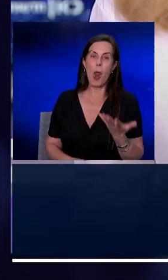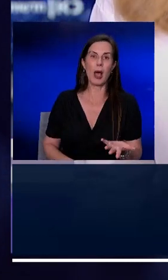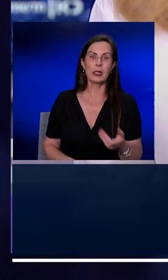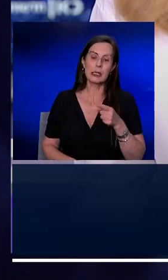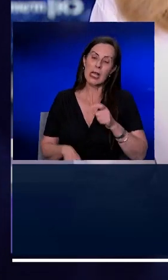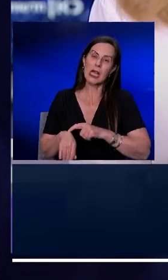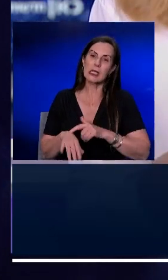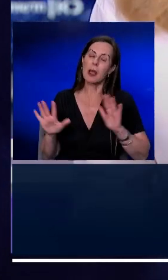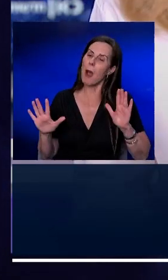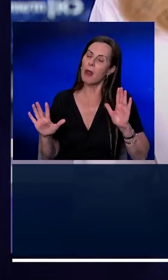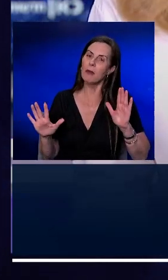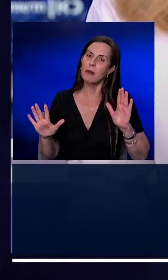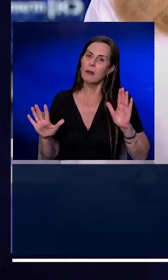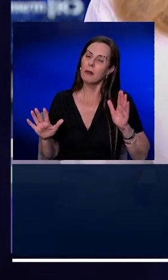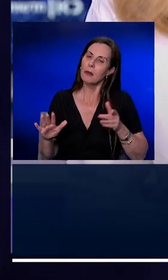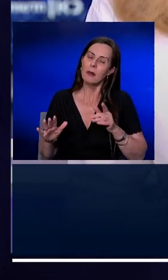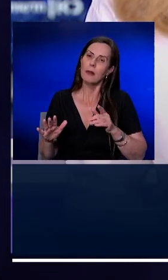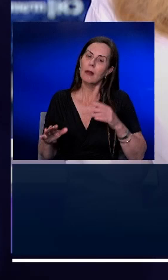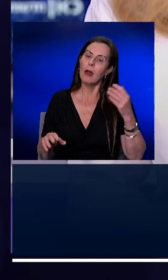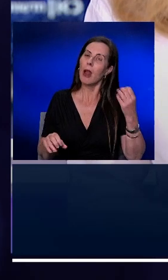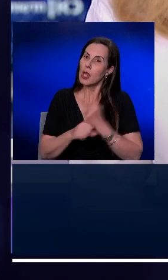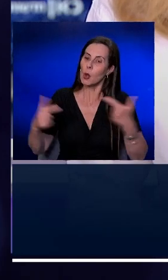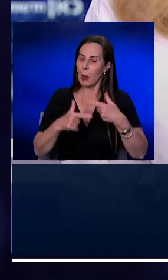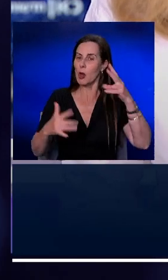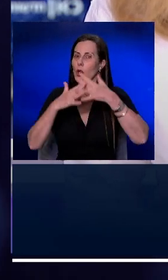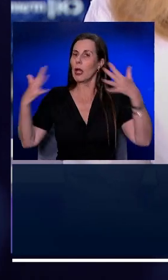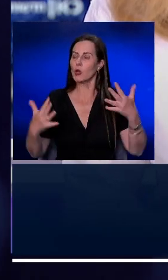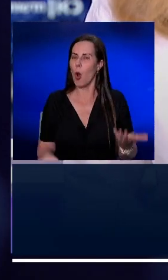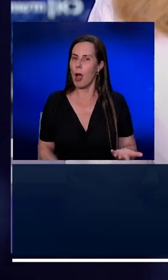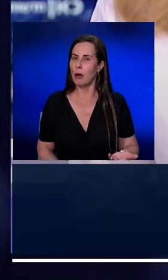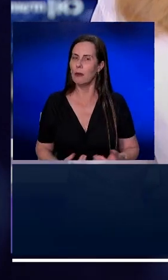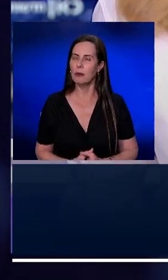הזמן לאסוף כלי נשק וללכת למבצע צבאי נרחב בצפון שומרון?